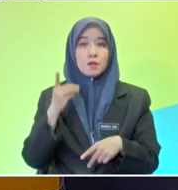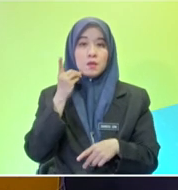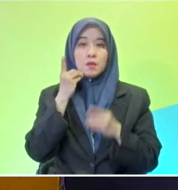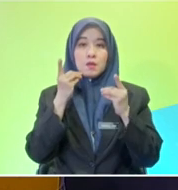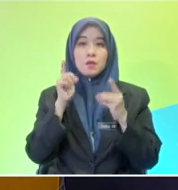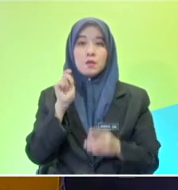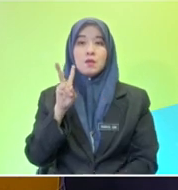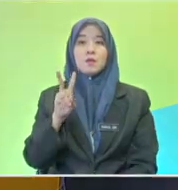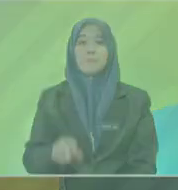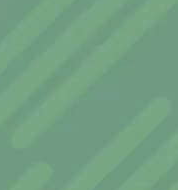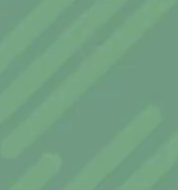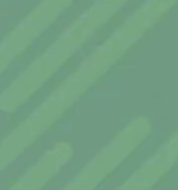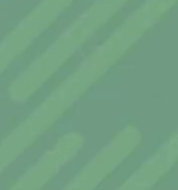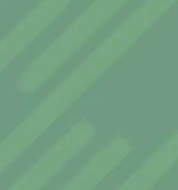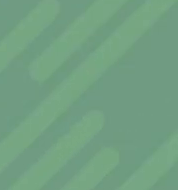KPM.